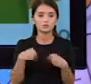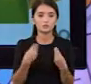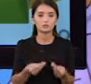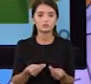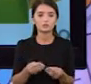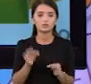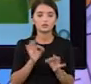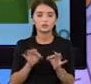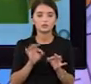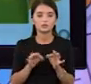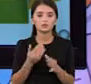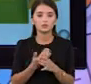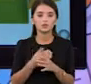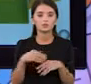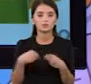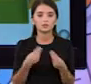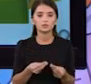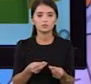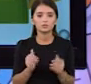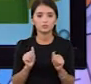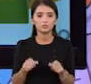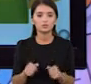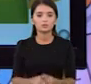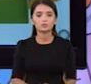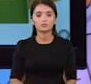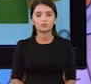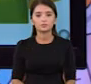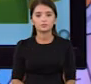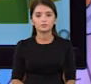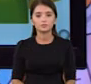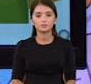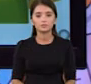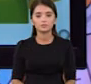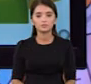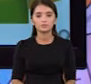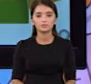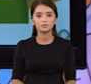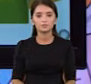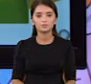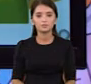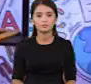bajarishda, tekshirishda yordam berishlari mumkin.